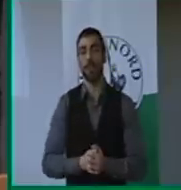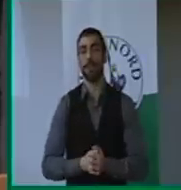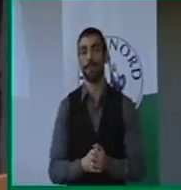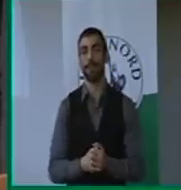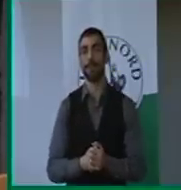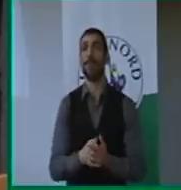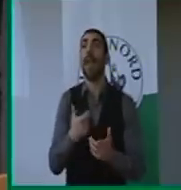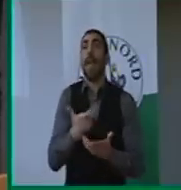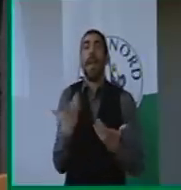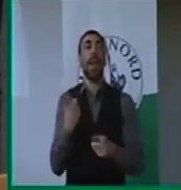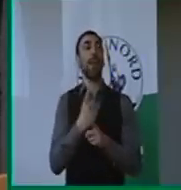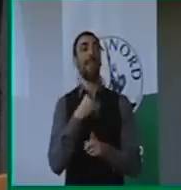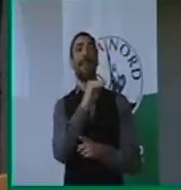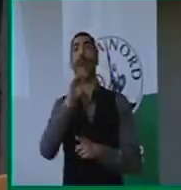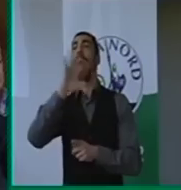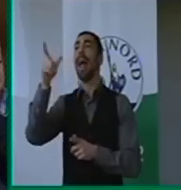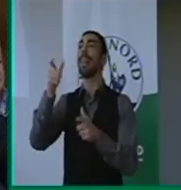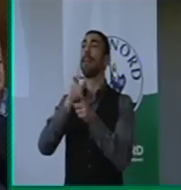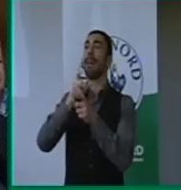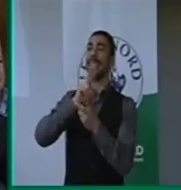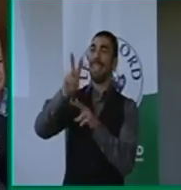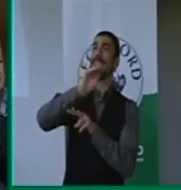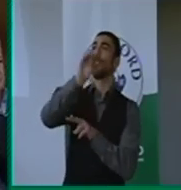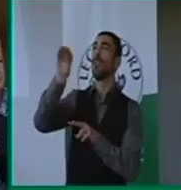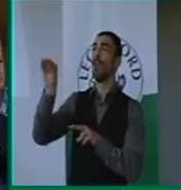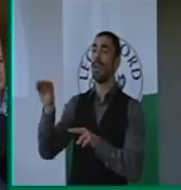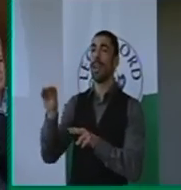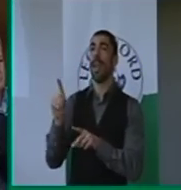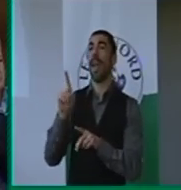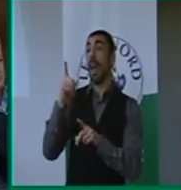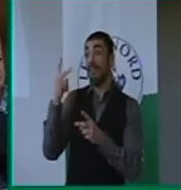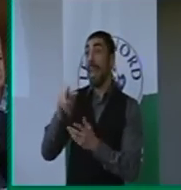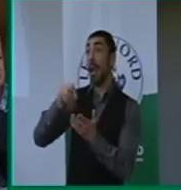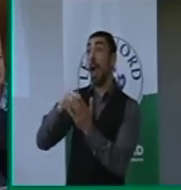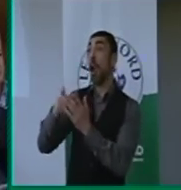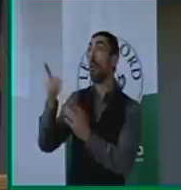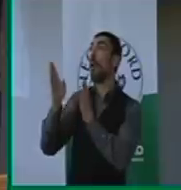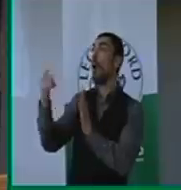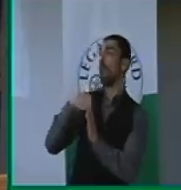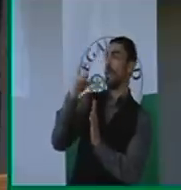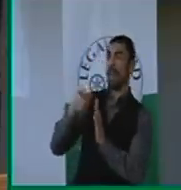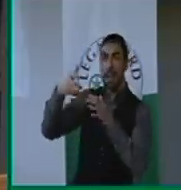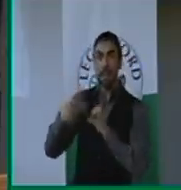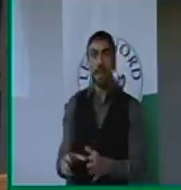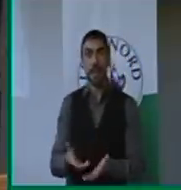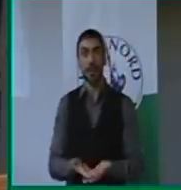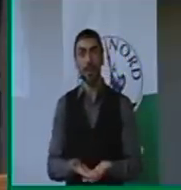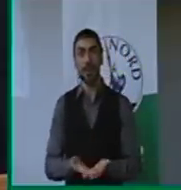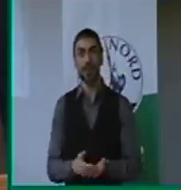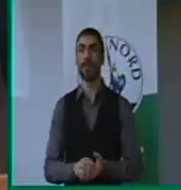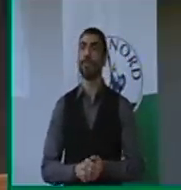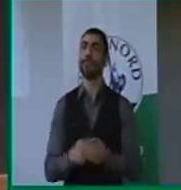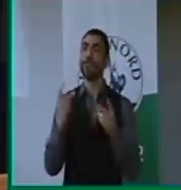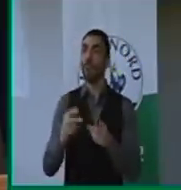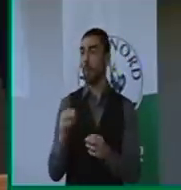tutto ad altri paesi che anche sono in termini di economicità molto inferiori ai nostri è di questi